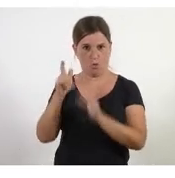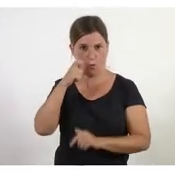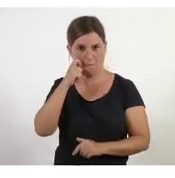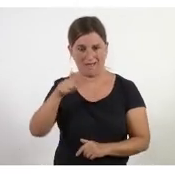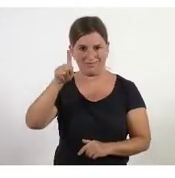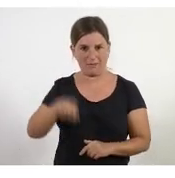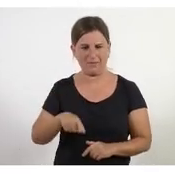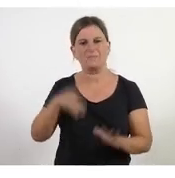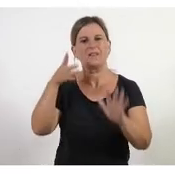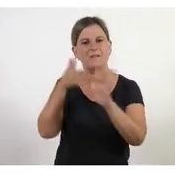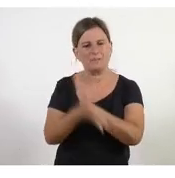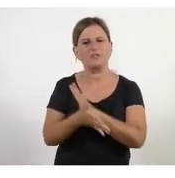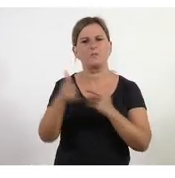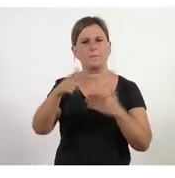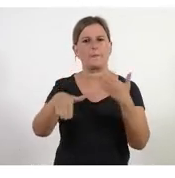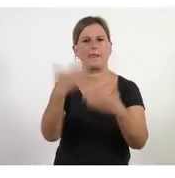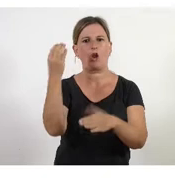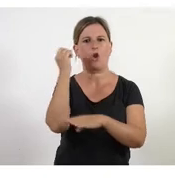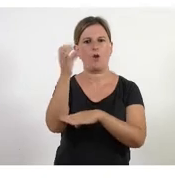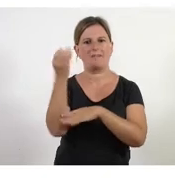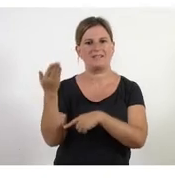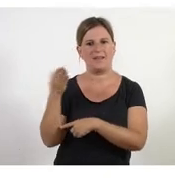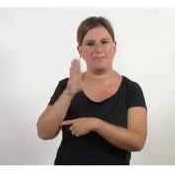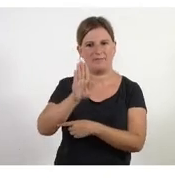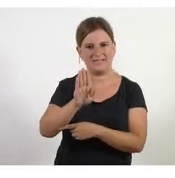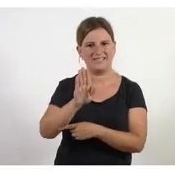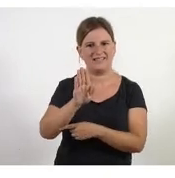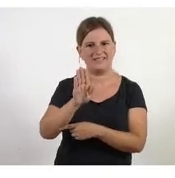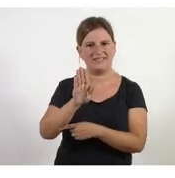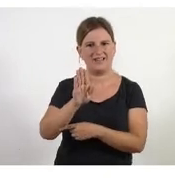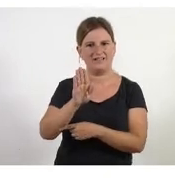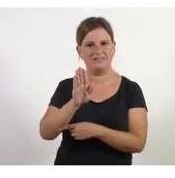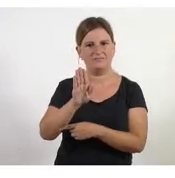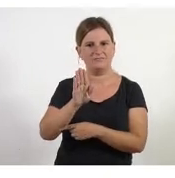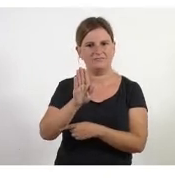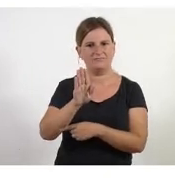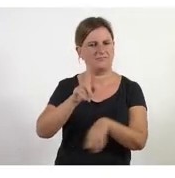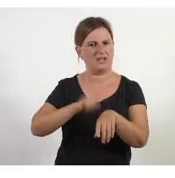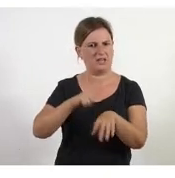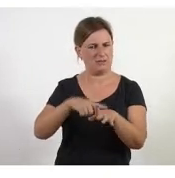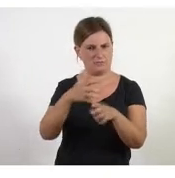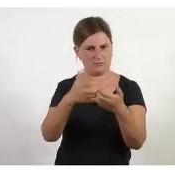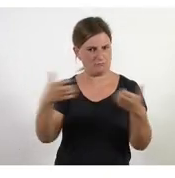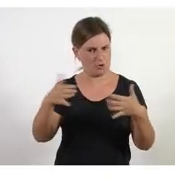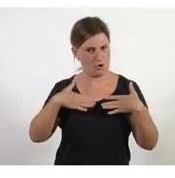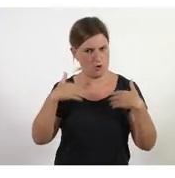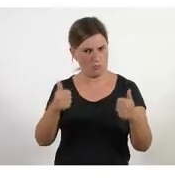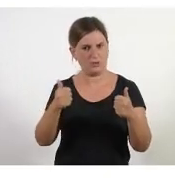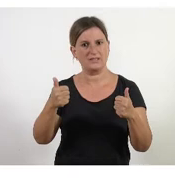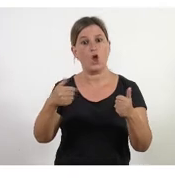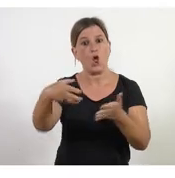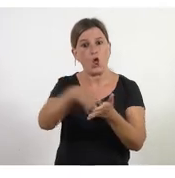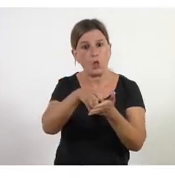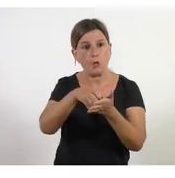Doncs, si et sembla, Javier, pots començar amb la presentació i estarem el temps que tu vulguis. Jo aniré recollint els dubtes